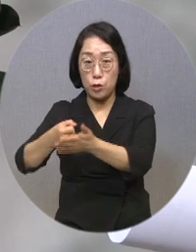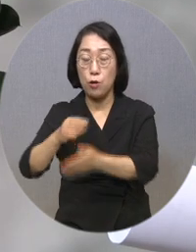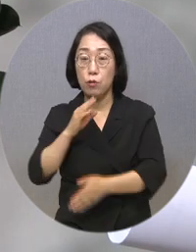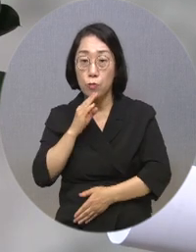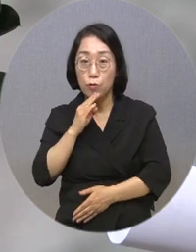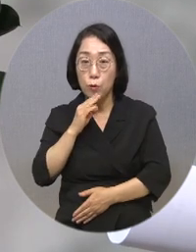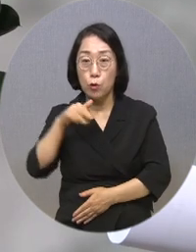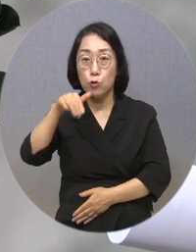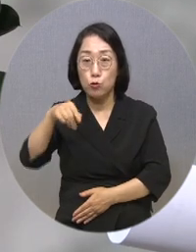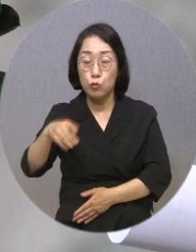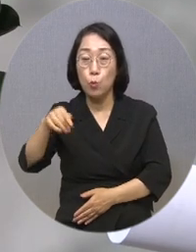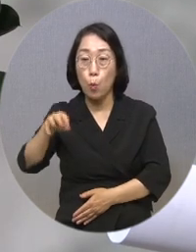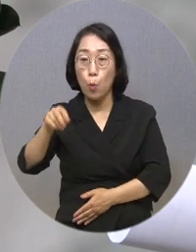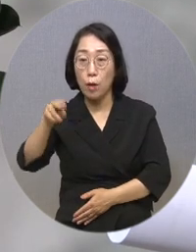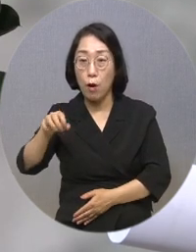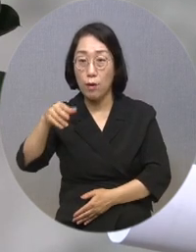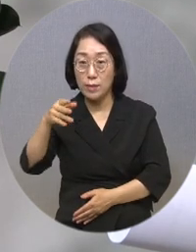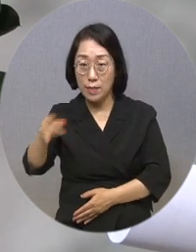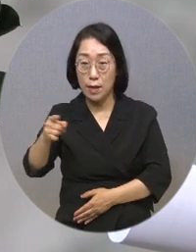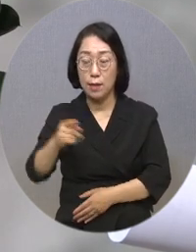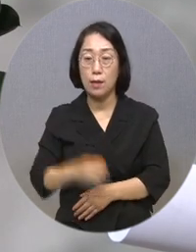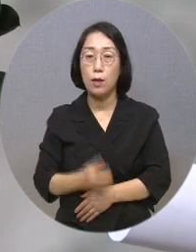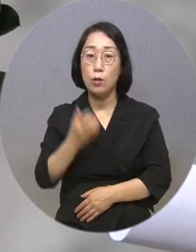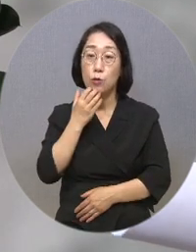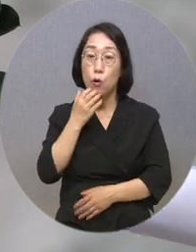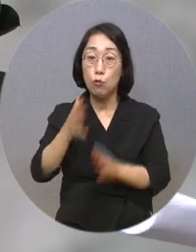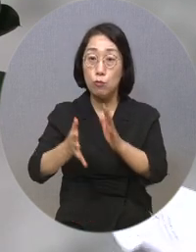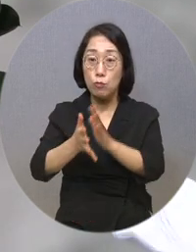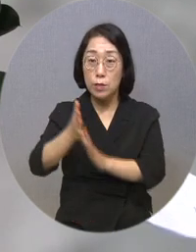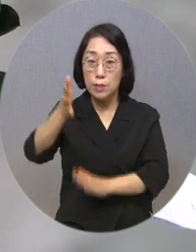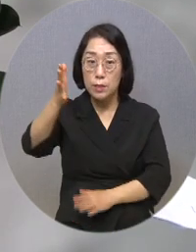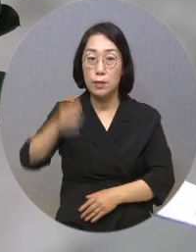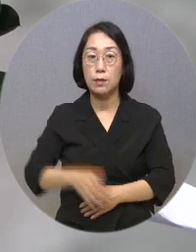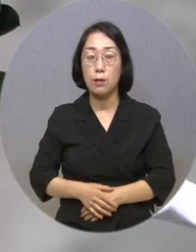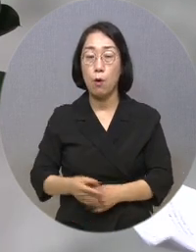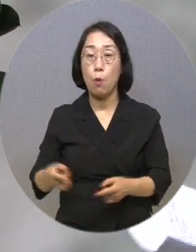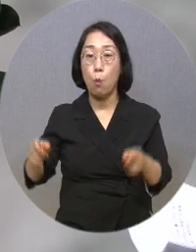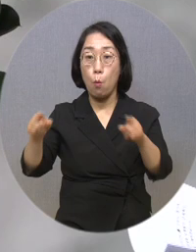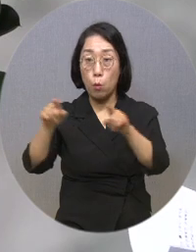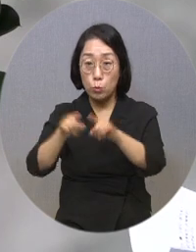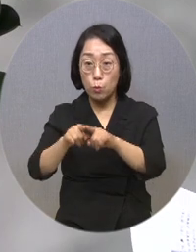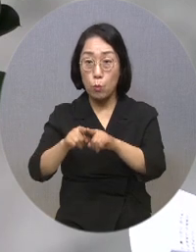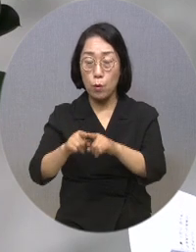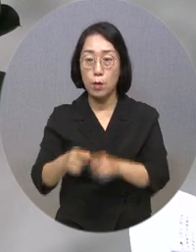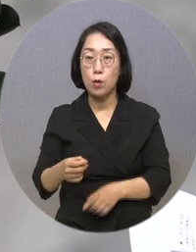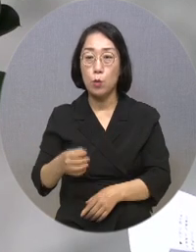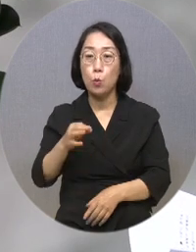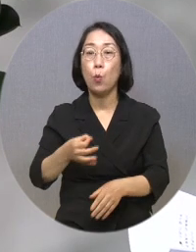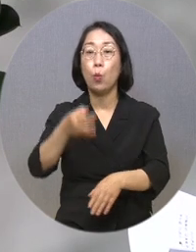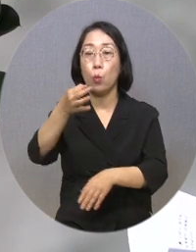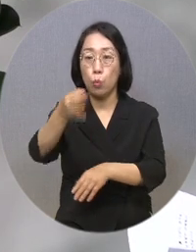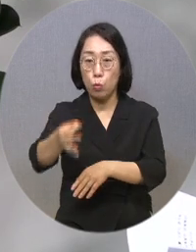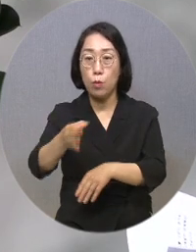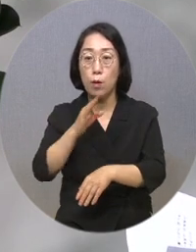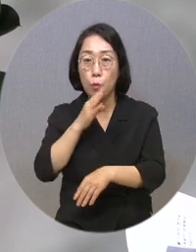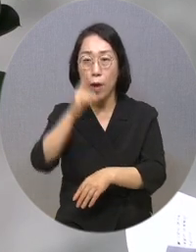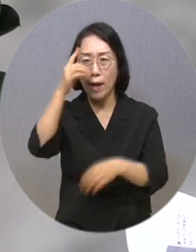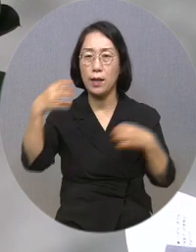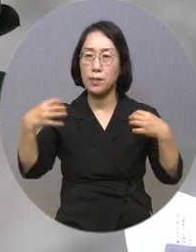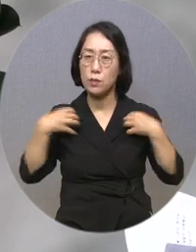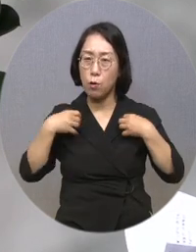준공형제인데 실제 서울형 같은 경우는 수익금 공동관리형이라고 해서 돈만 들어가고 실제 행정력이 미치지